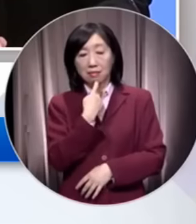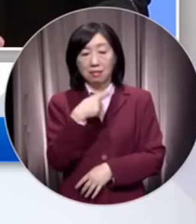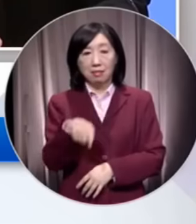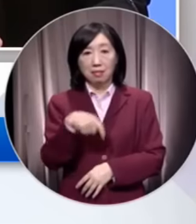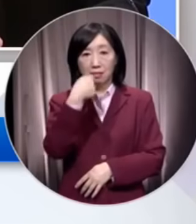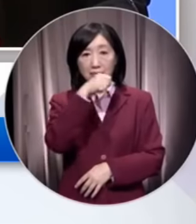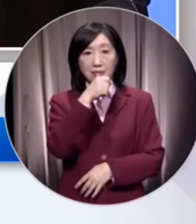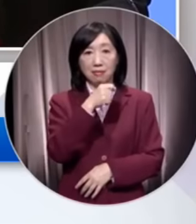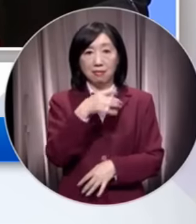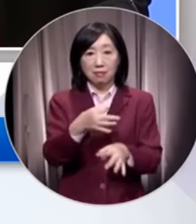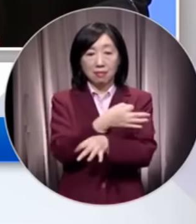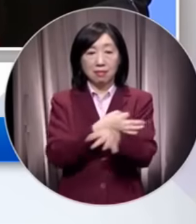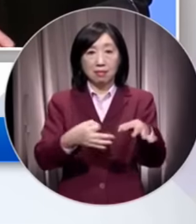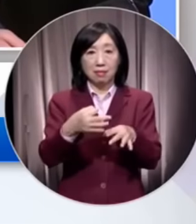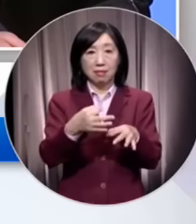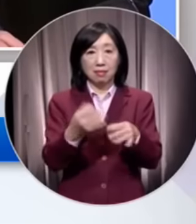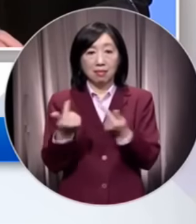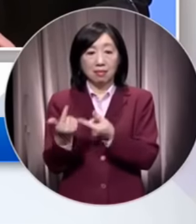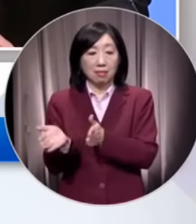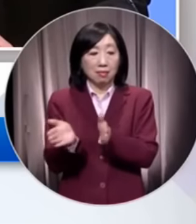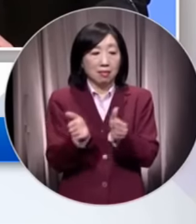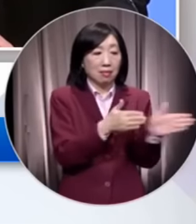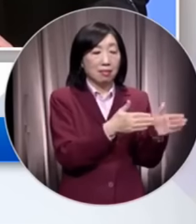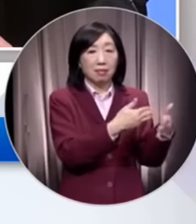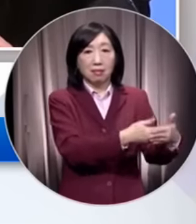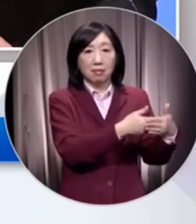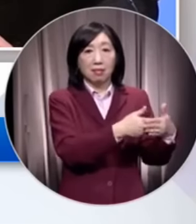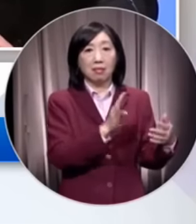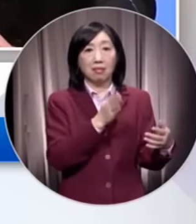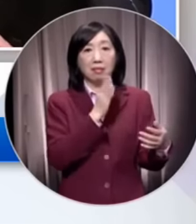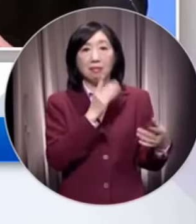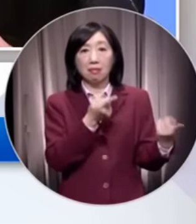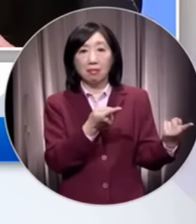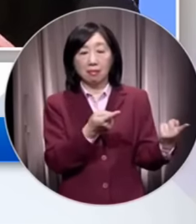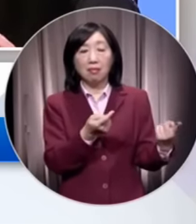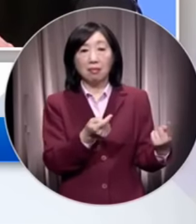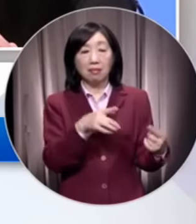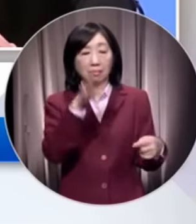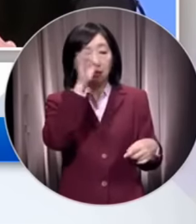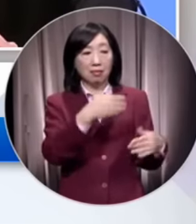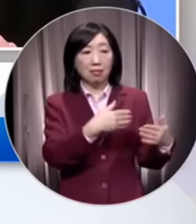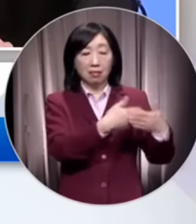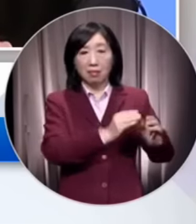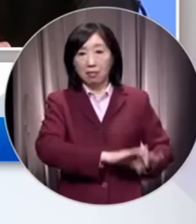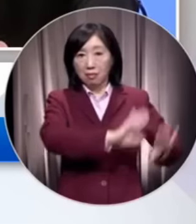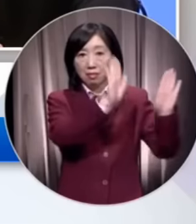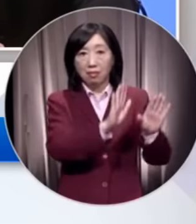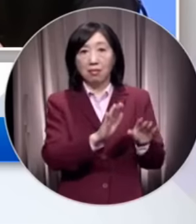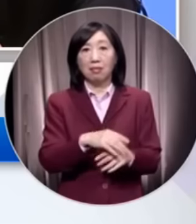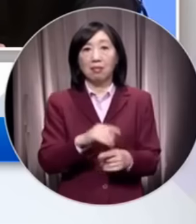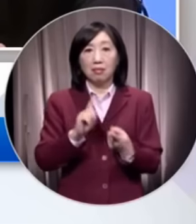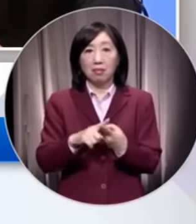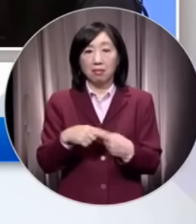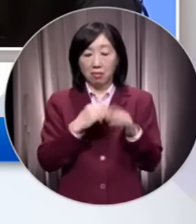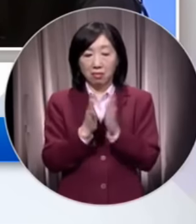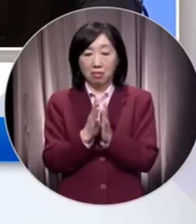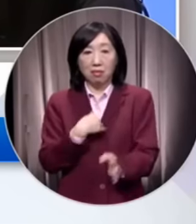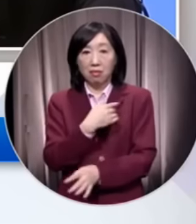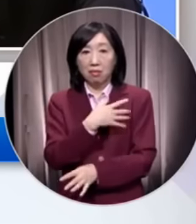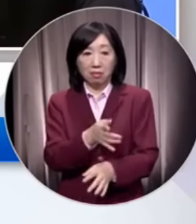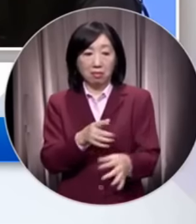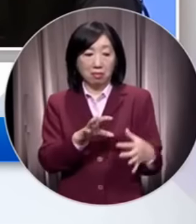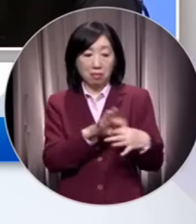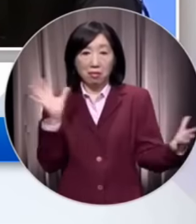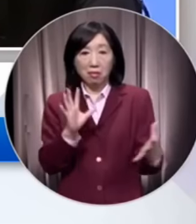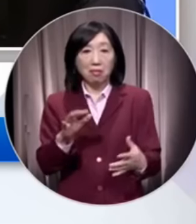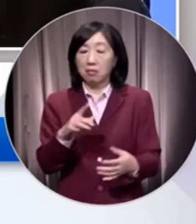湾的经贸向中国大陆倾斜，但是务实的面对中国大陆的崛起，台湾的经贸不可能置外于大陆，所以